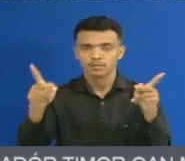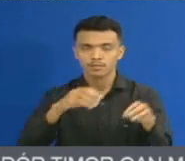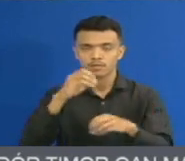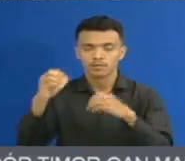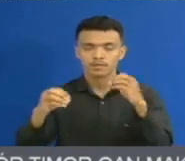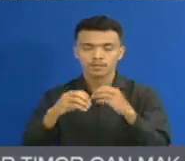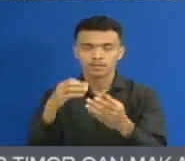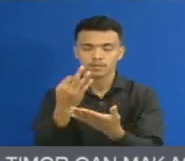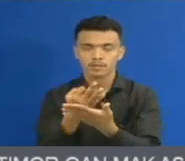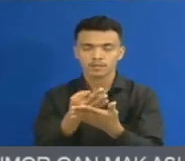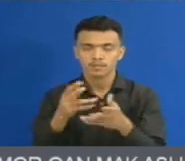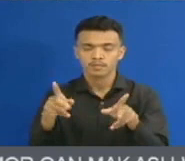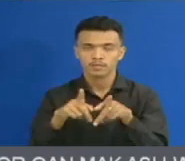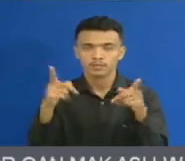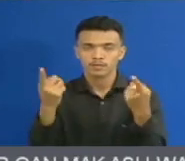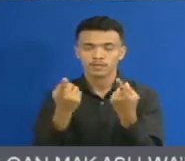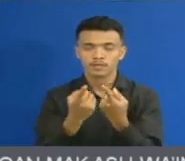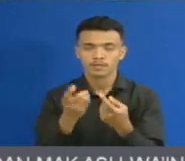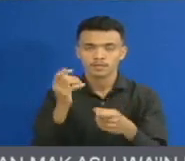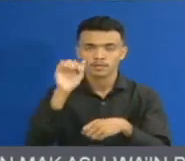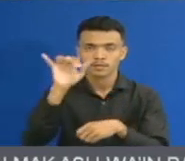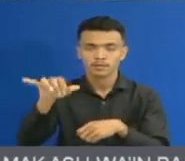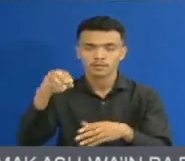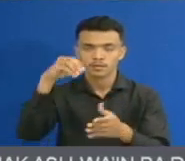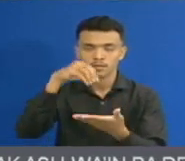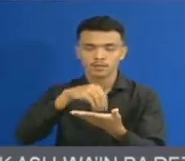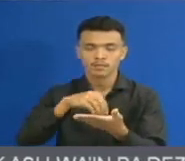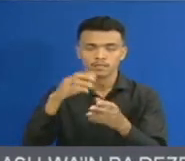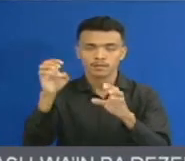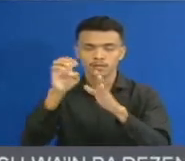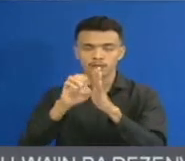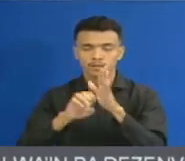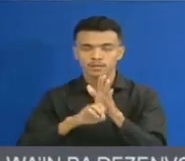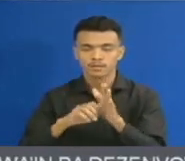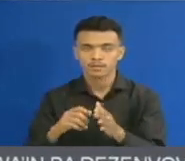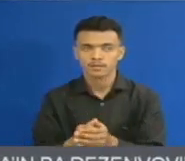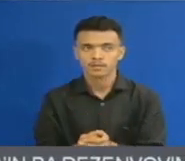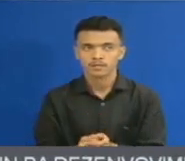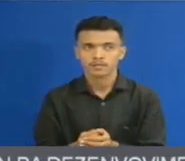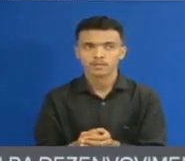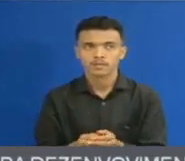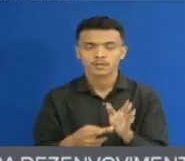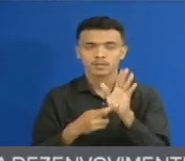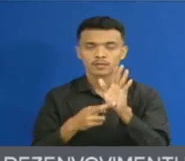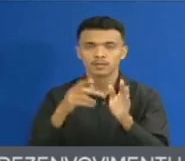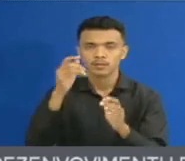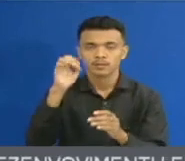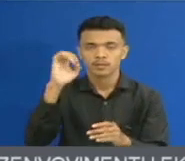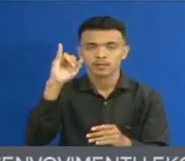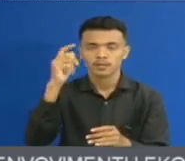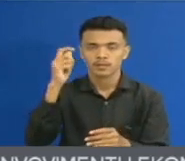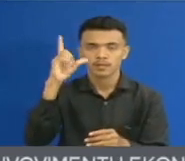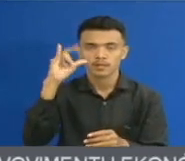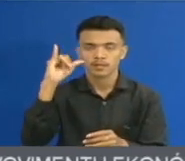nebe kompanyia ekstraktifu industri sira hatama ba estadu. A diseminação relatório de LITI, batina fiscal